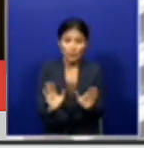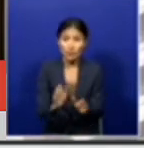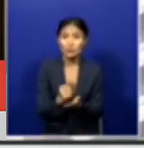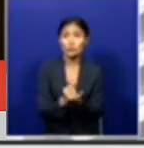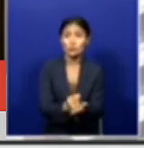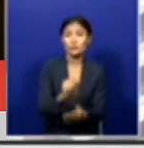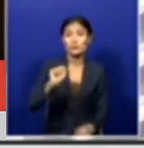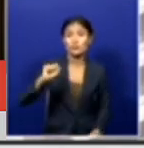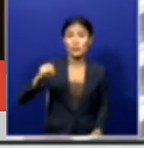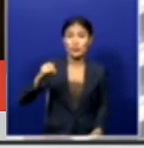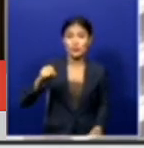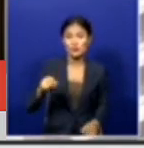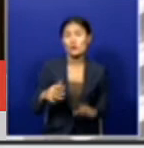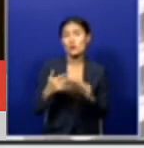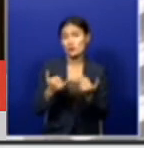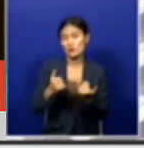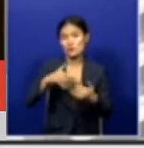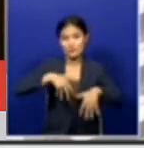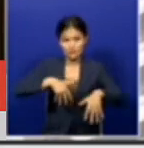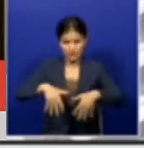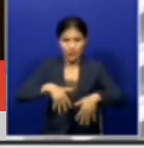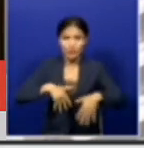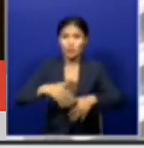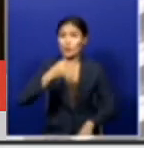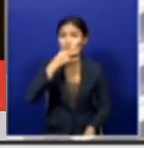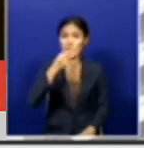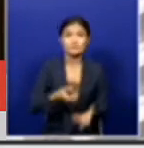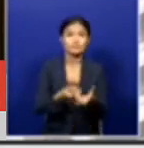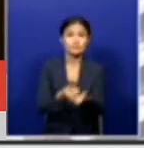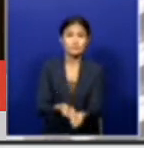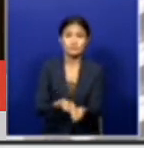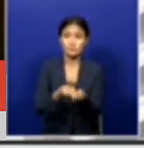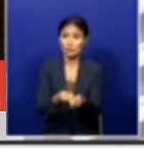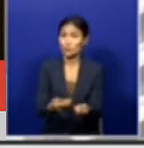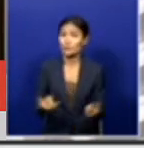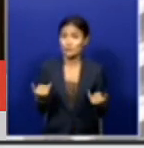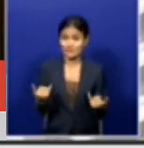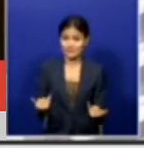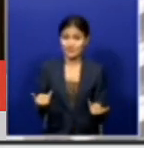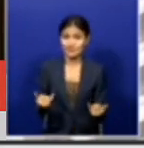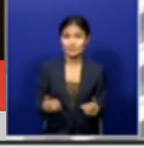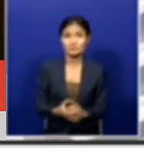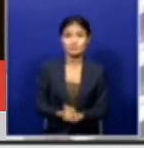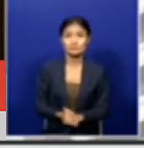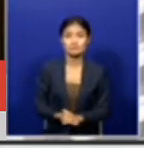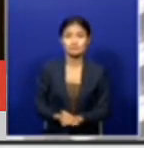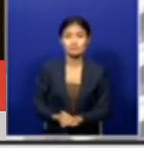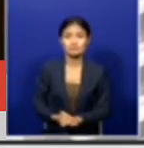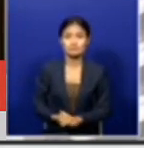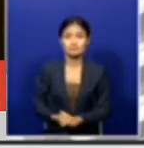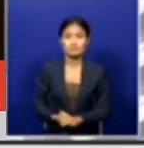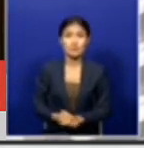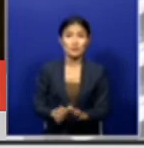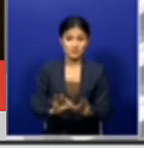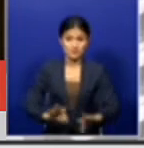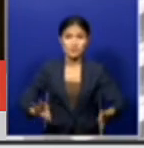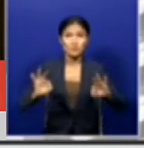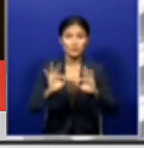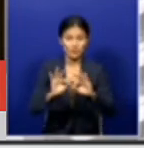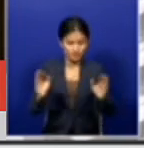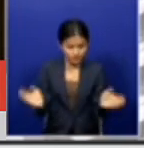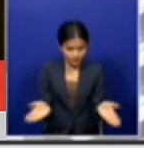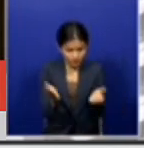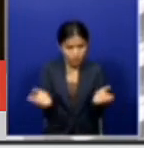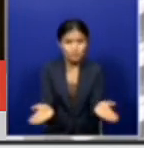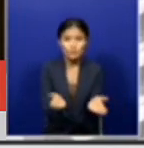นใหญ่ของเราประกอบอาชีพทางด้านเกษตรกรรมเบื้องต้นเราต้องส่งเสริมให้เกษตร